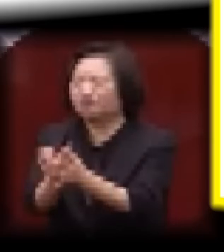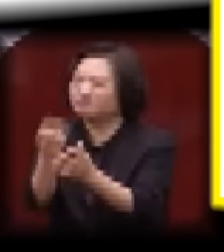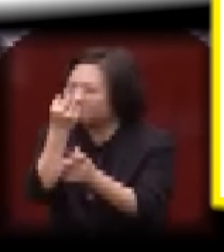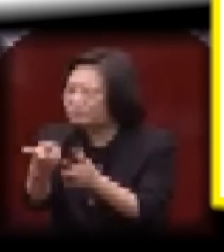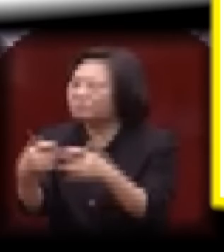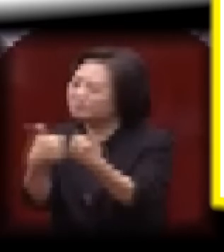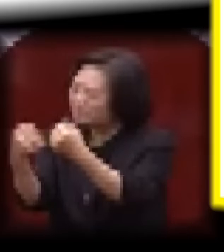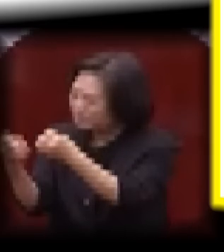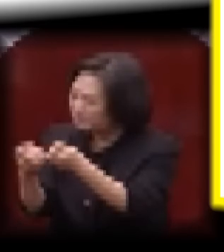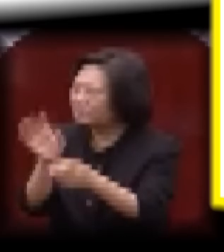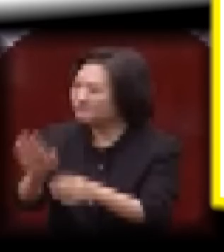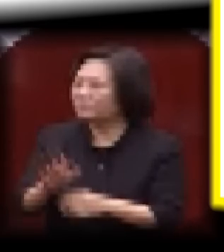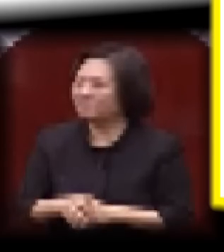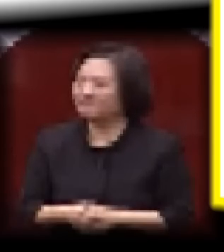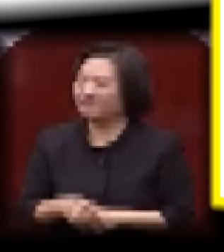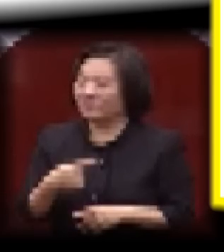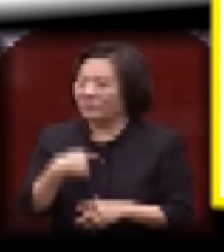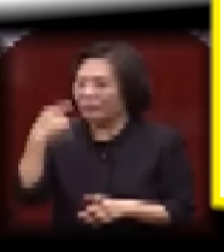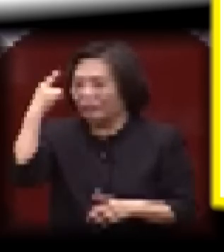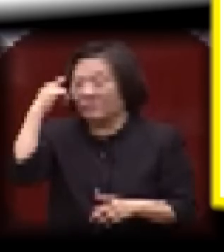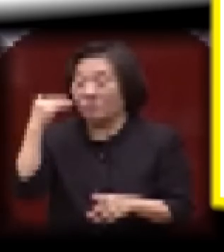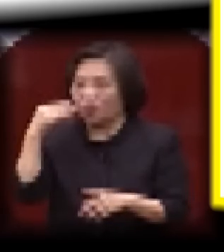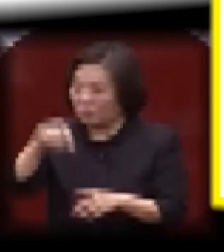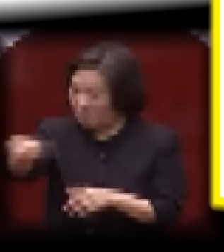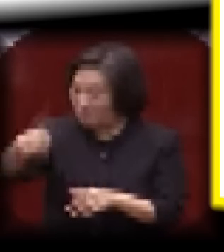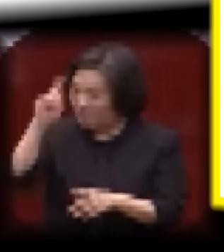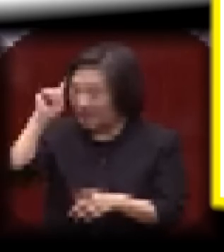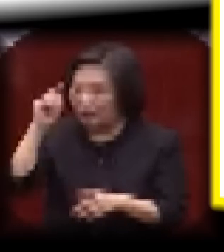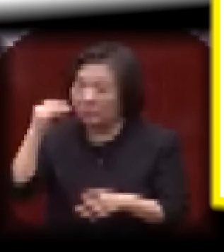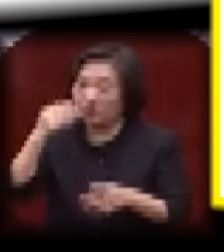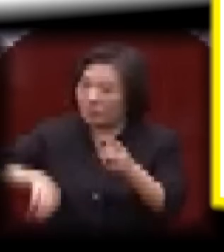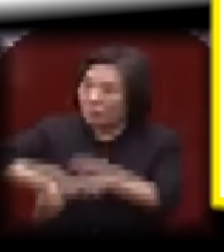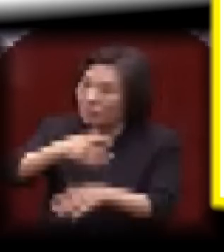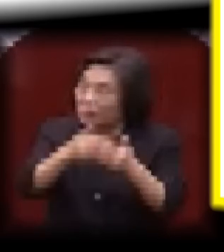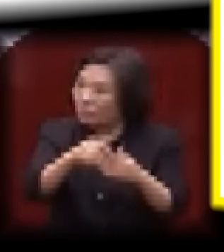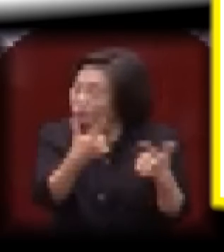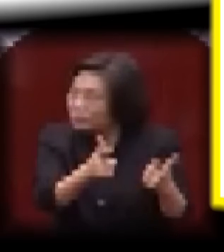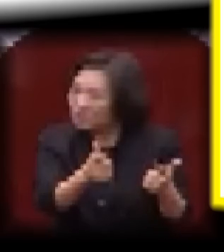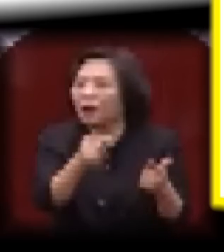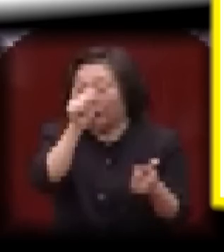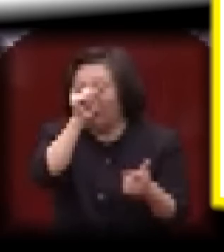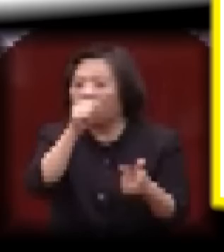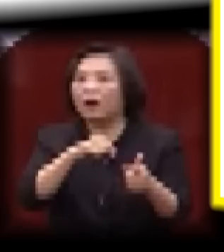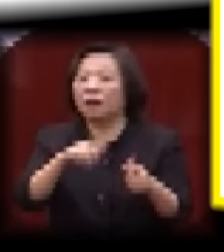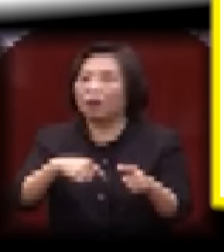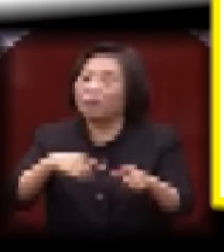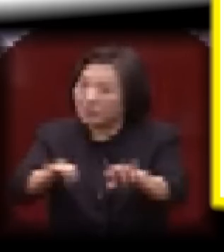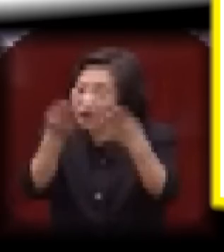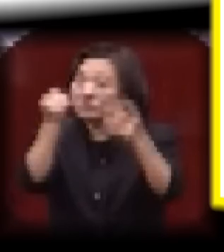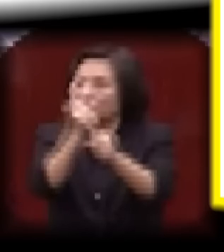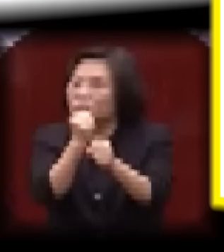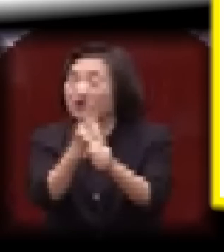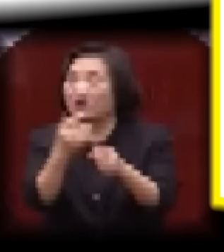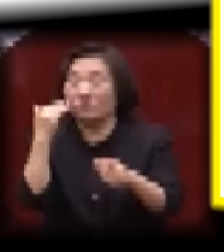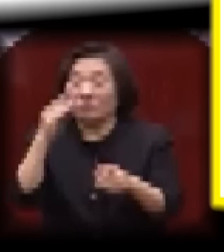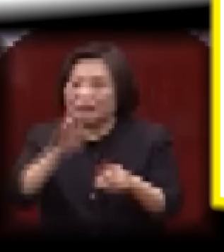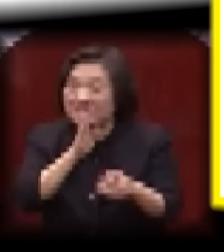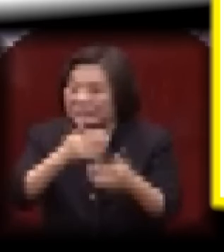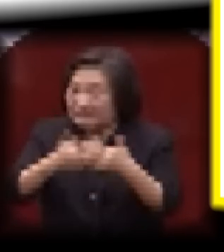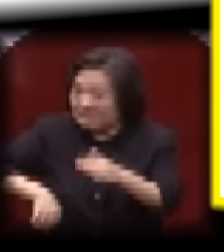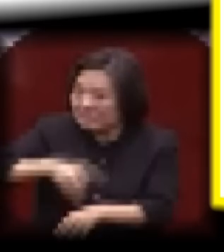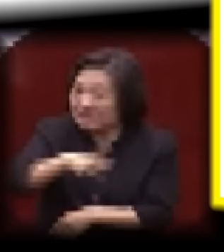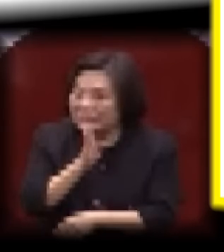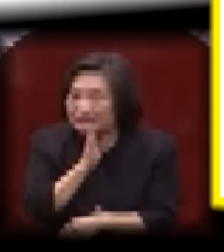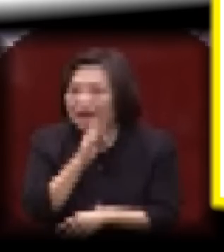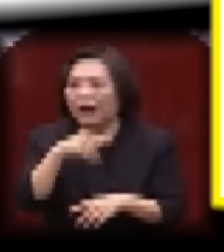的，如果他认定会入资，那我就照 SOP 继续走。那如果认定是入资有问题的话，